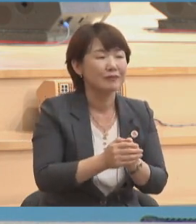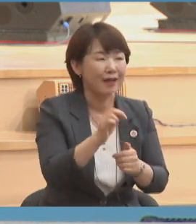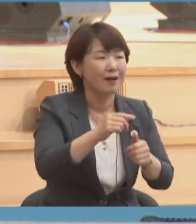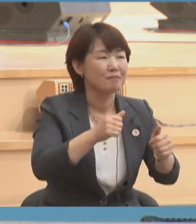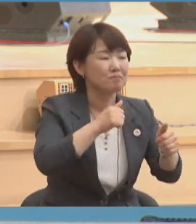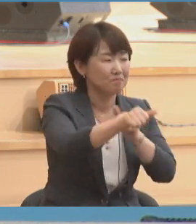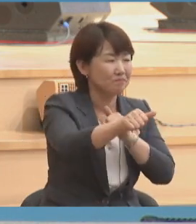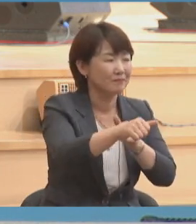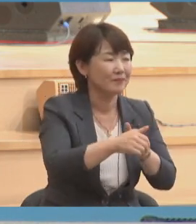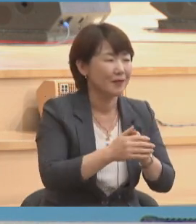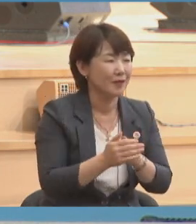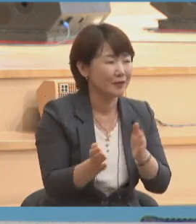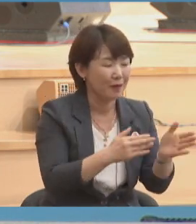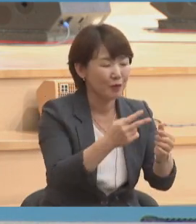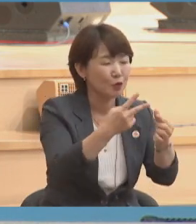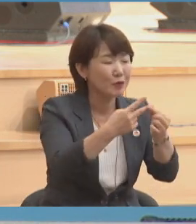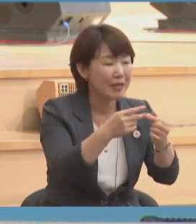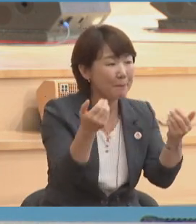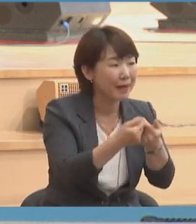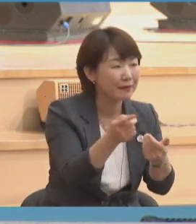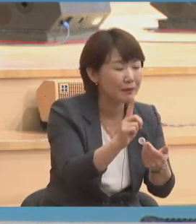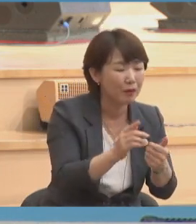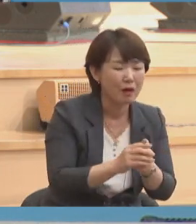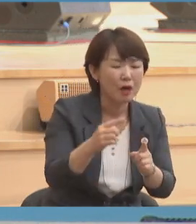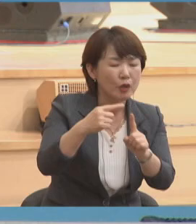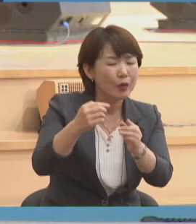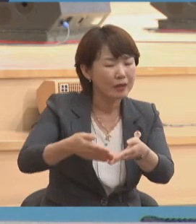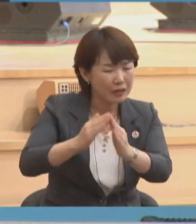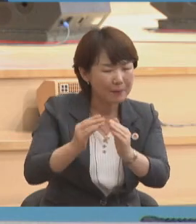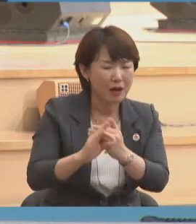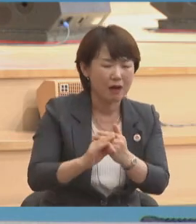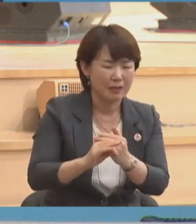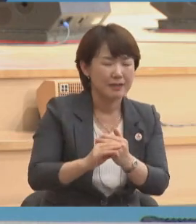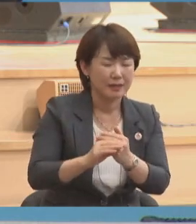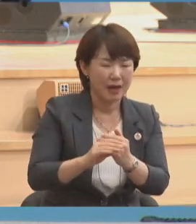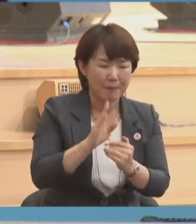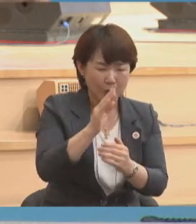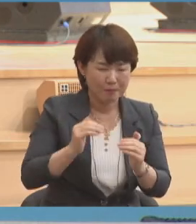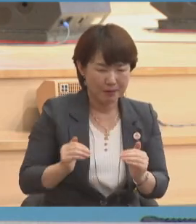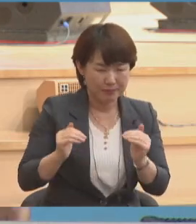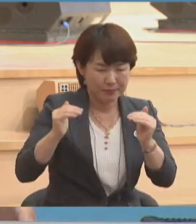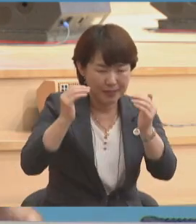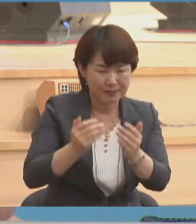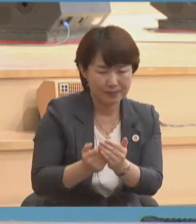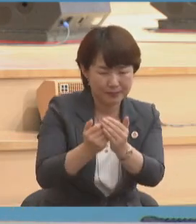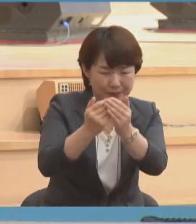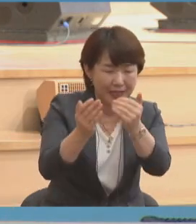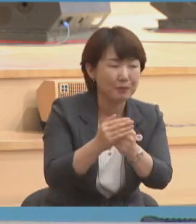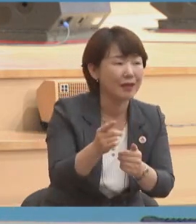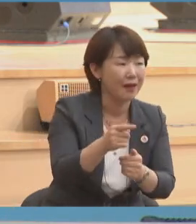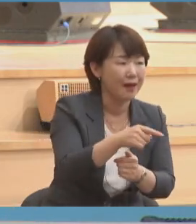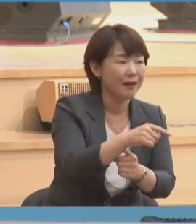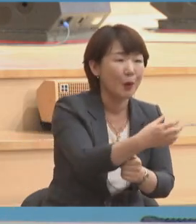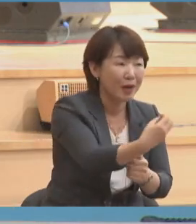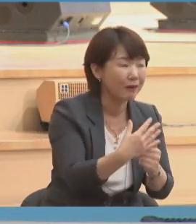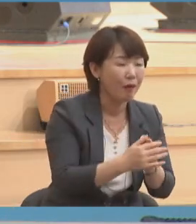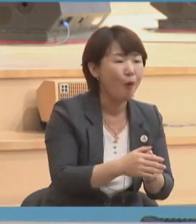번째 반대가 뭐냐, 교회가 들어오면 교회가 성장할 거니까, 부흥할 거니까, 그러니까 주민들의 믿음이 훨씬